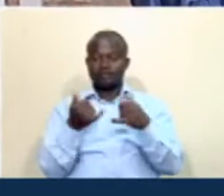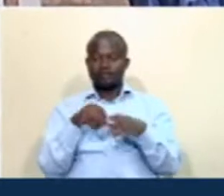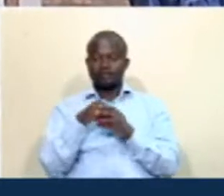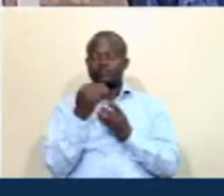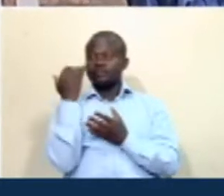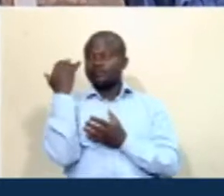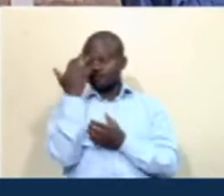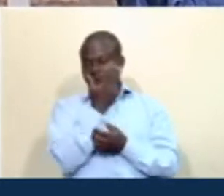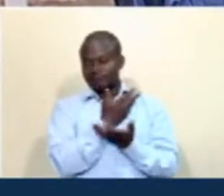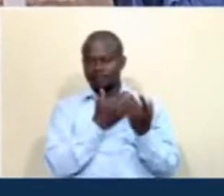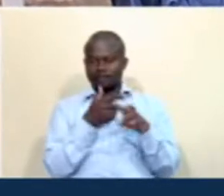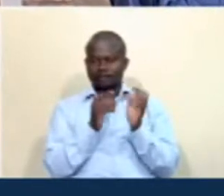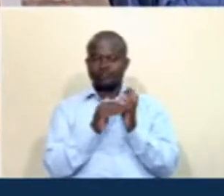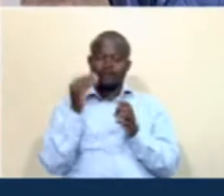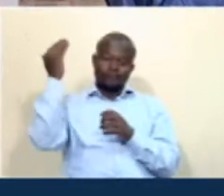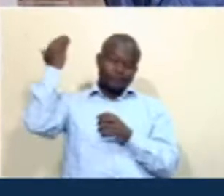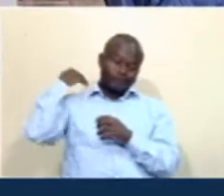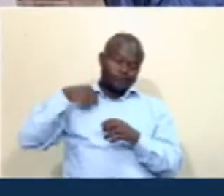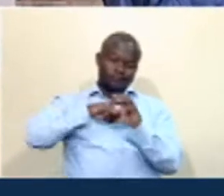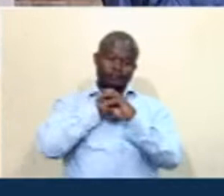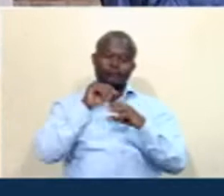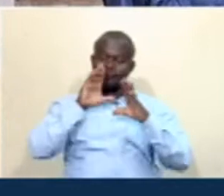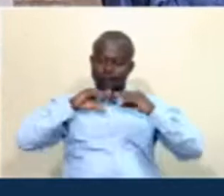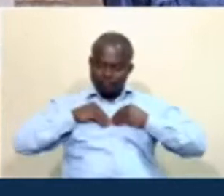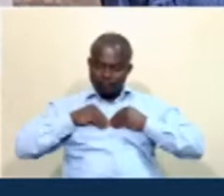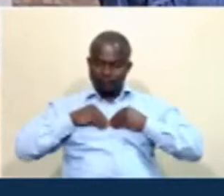paradizo. Ariko mbere nkiri umurembetsi